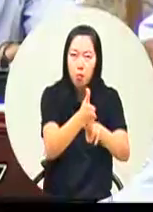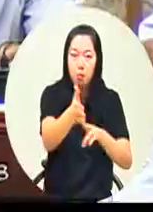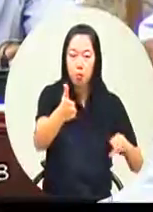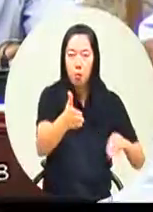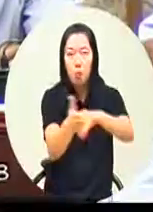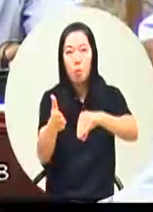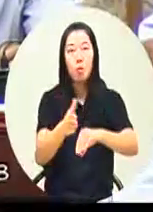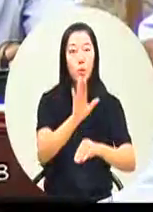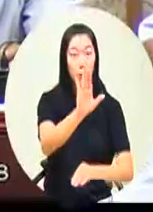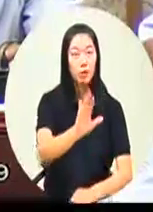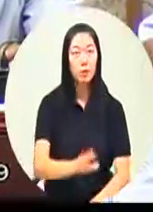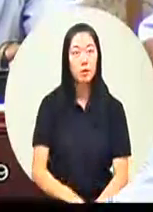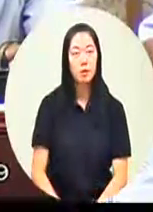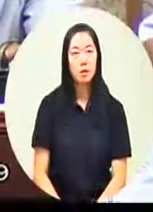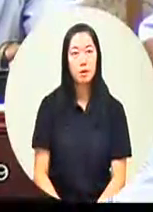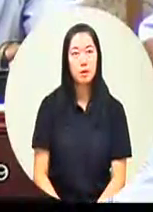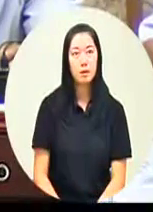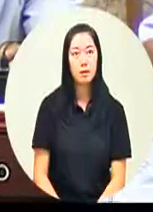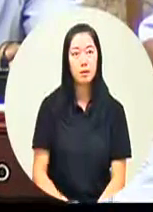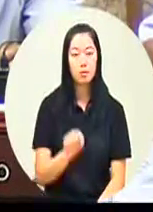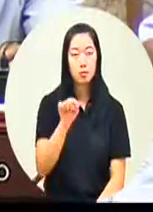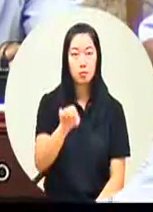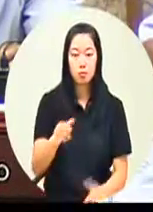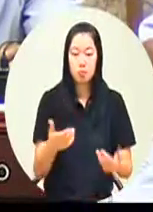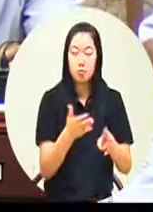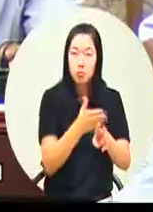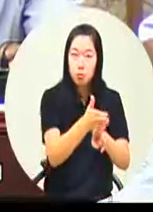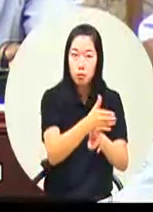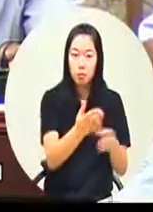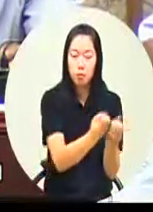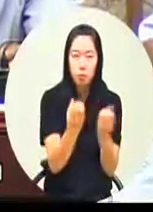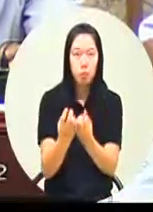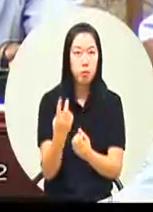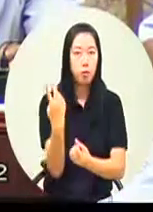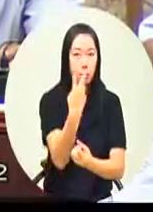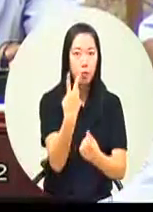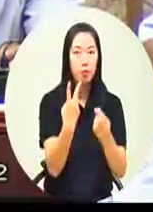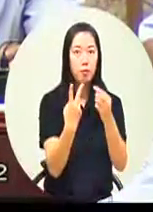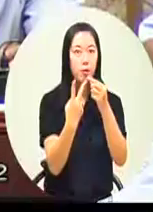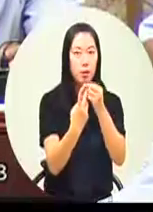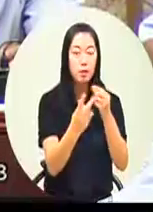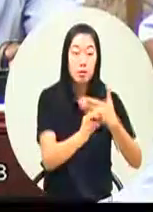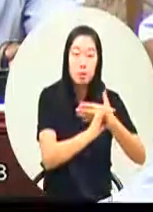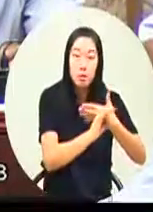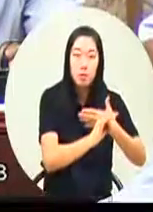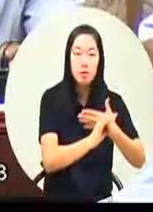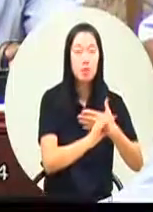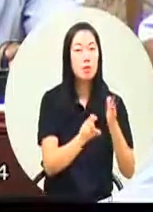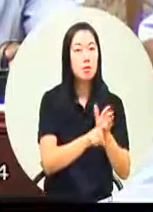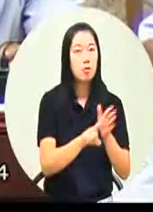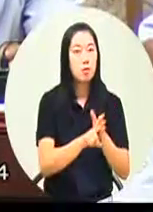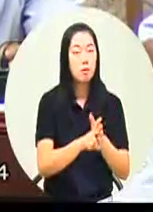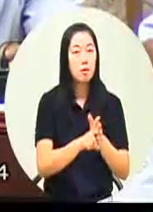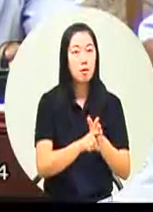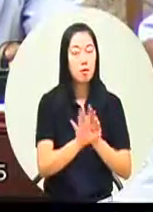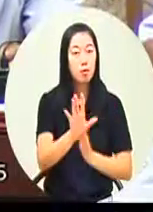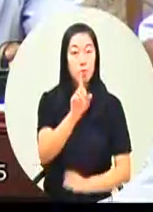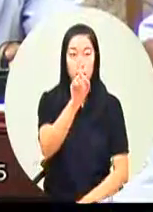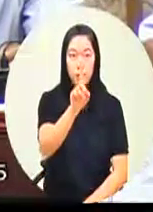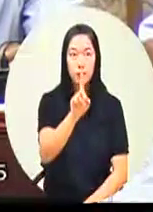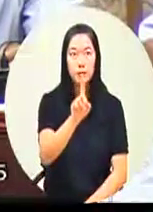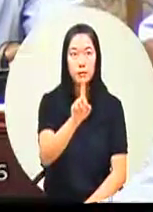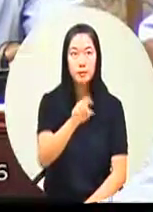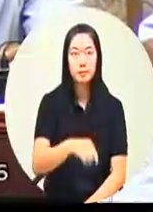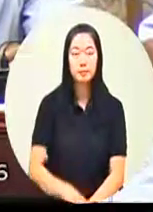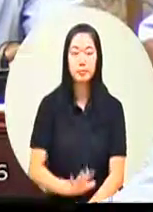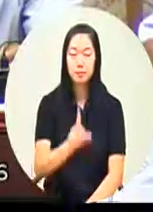发生那个车祸的部分有两件呐，啊，哈，哦。第一件是在测试，那测试的部分是有一位